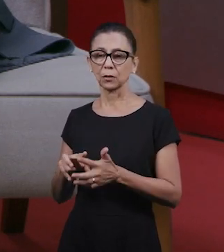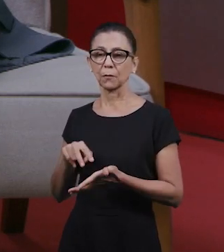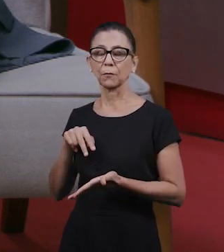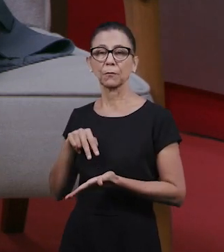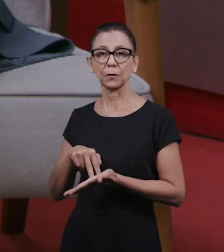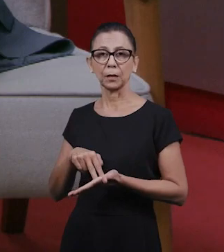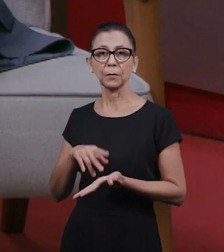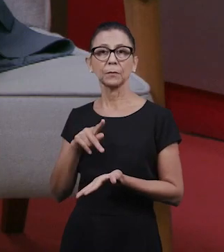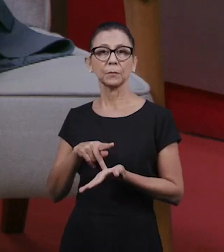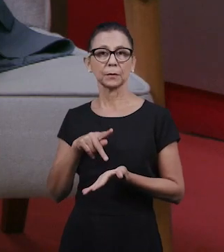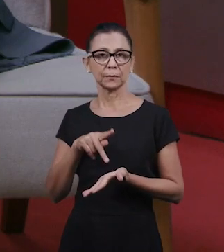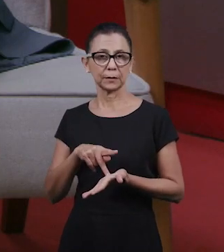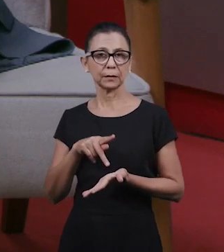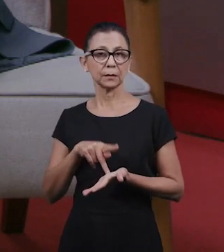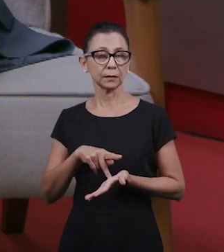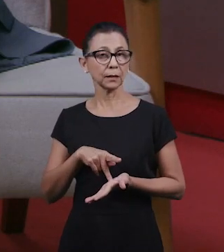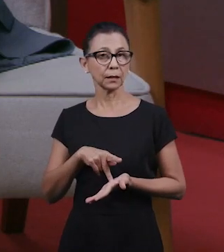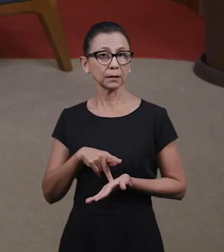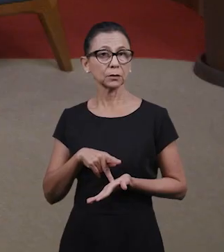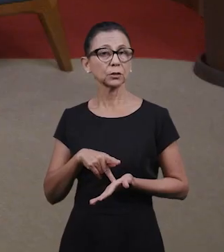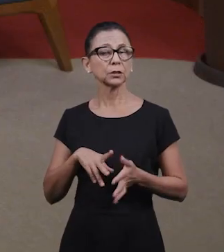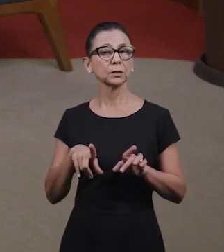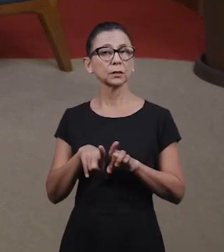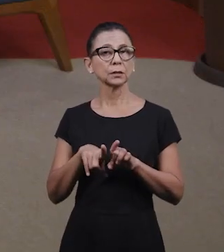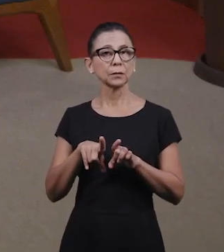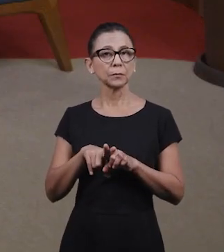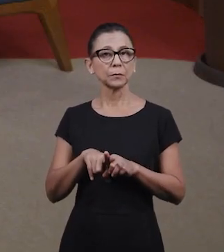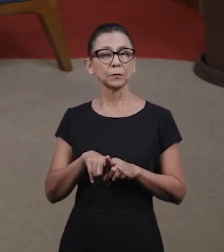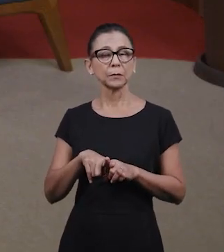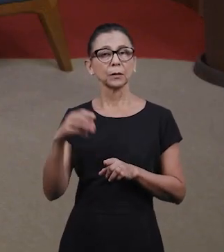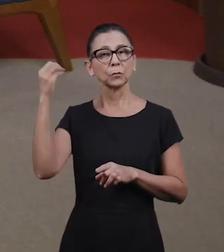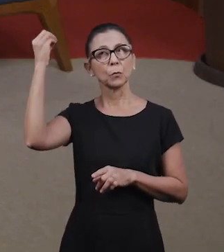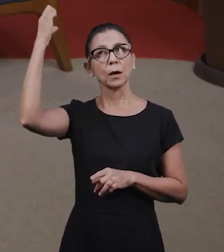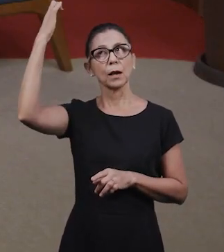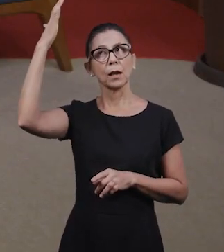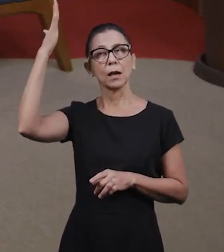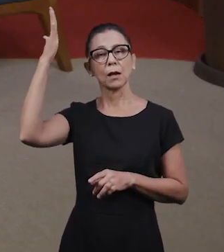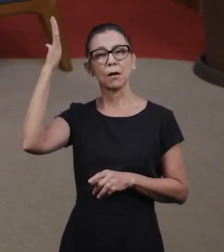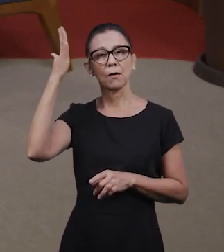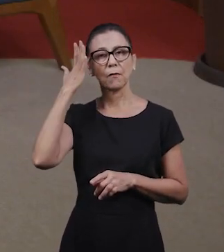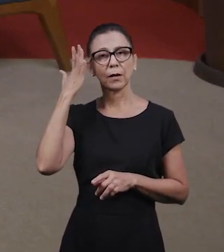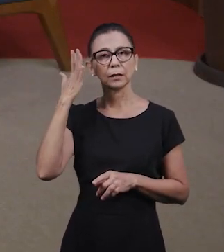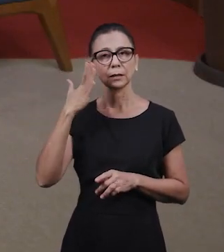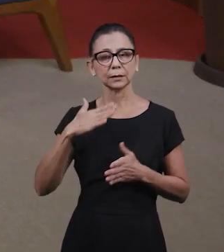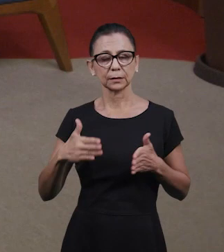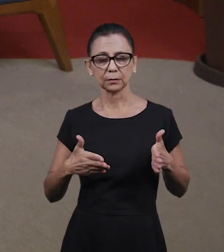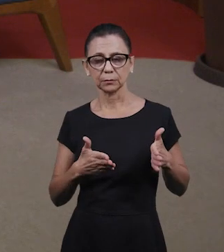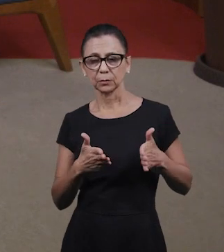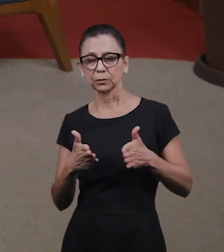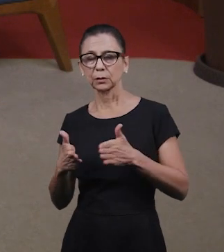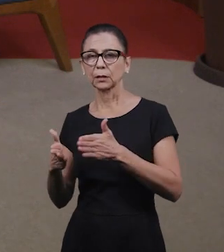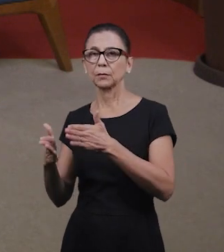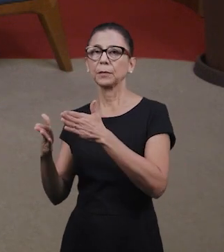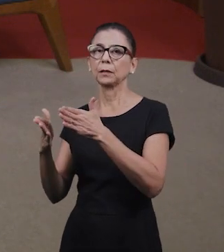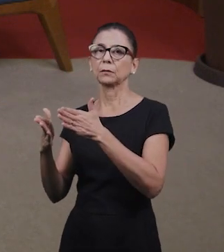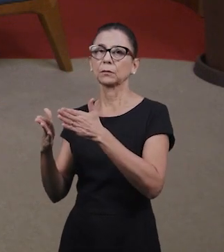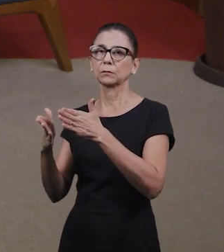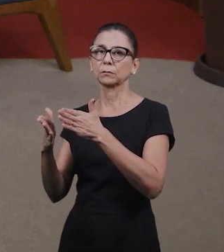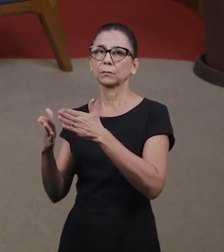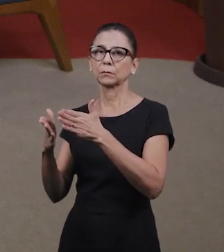elle doit être fortifiée avec la vérité, avec la lumière de la révélation, pour marcher dans ce monde de